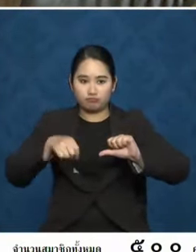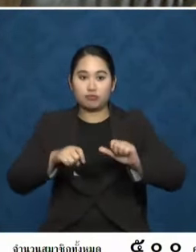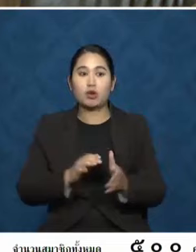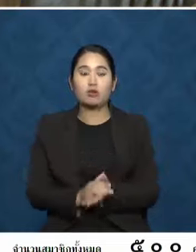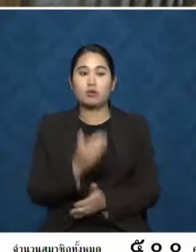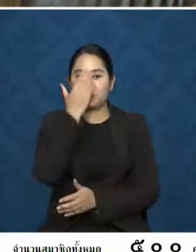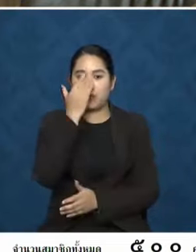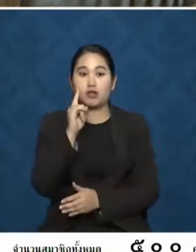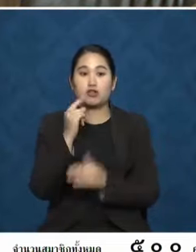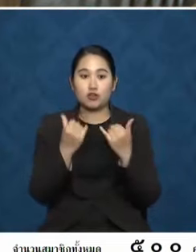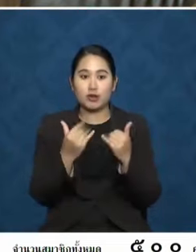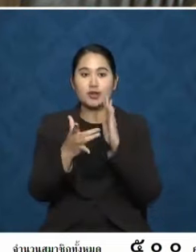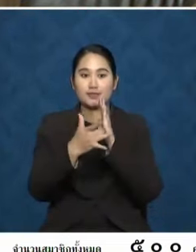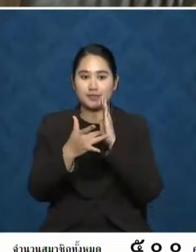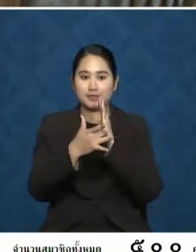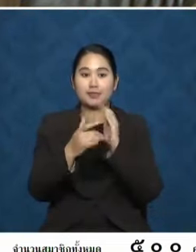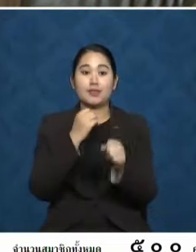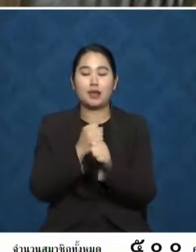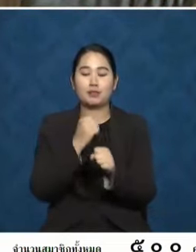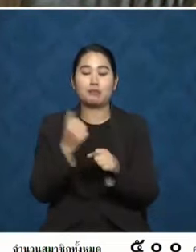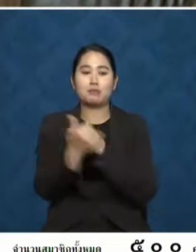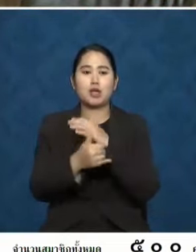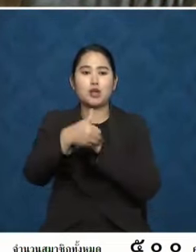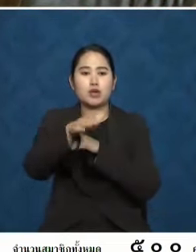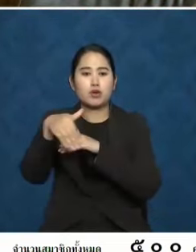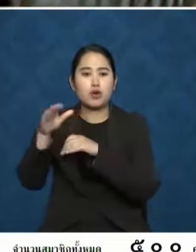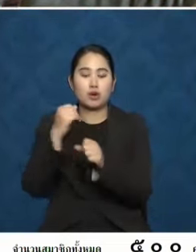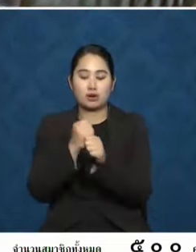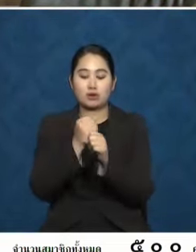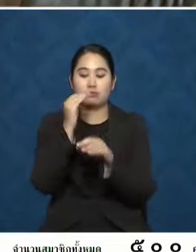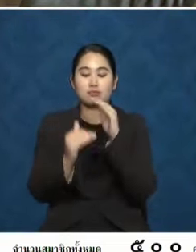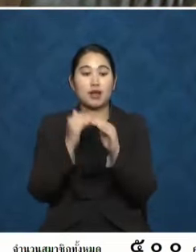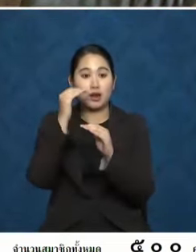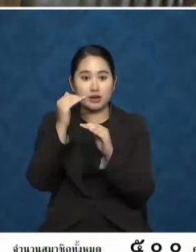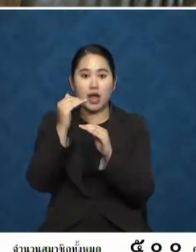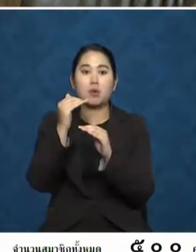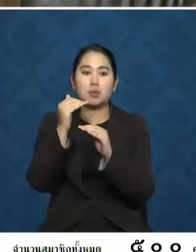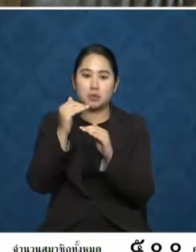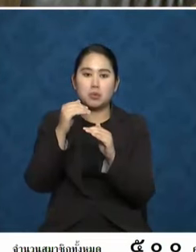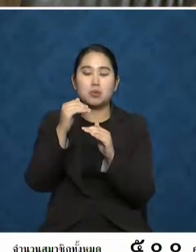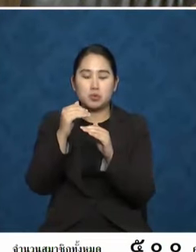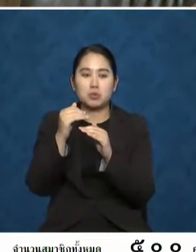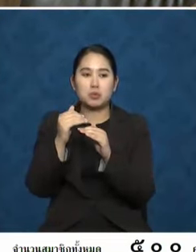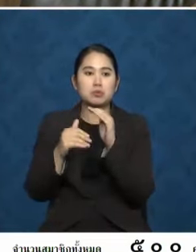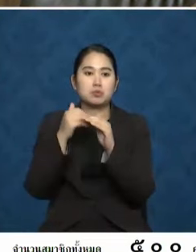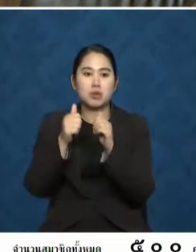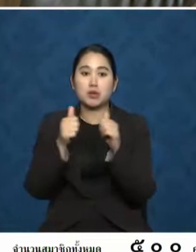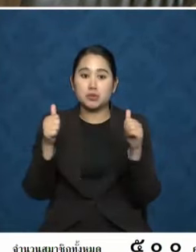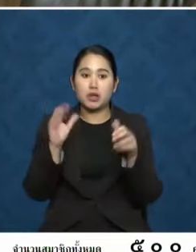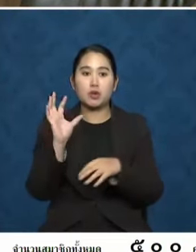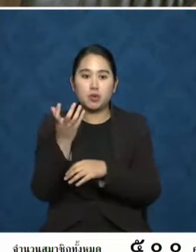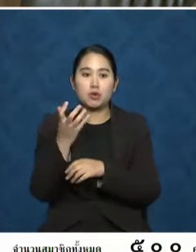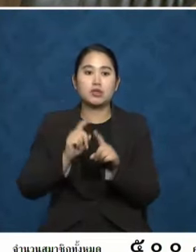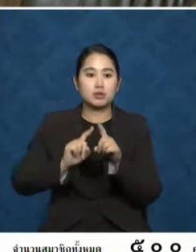ี้ โลกเทคโโยีในต่างปเทศที่สามารถพัฒนาประเทศของเขา ให้ก้าวล้ำเป็ประเทศโลกทหนึ่